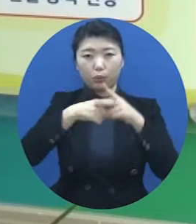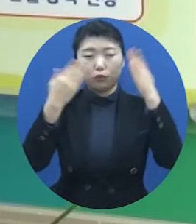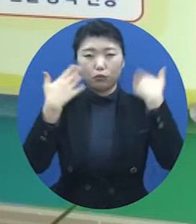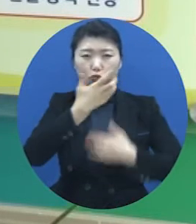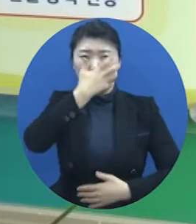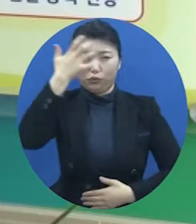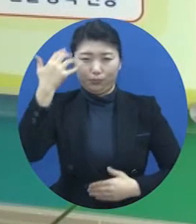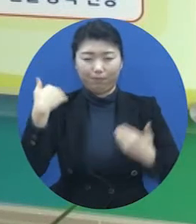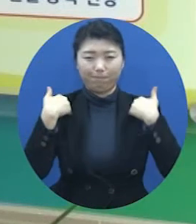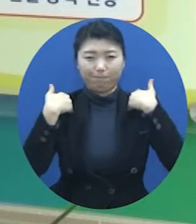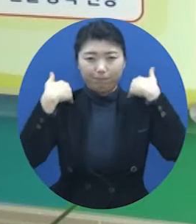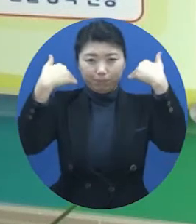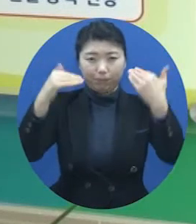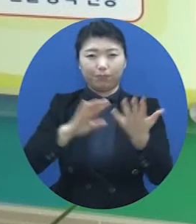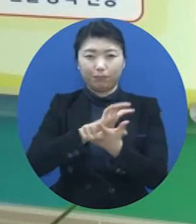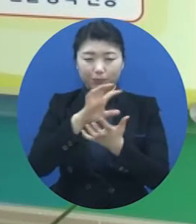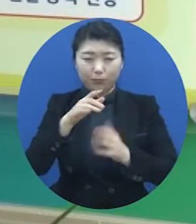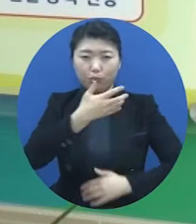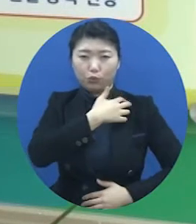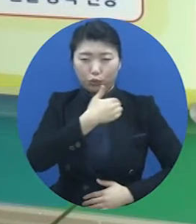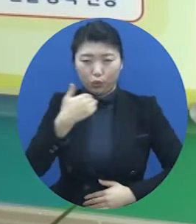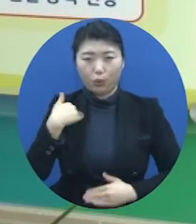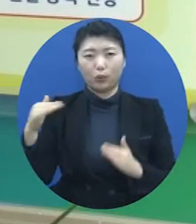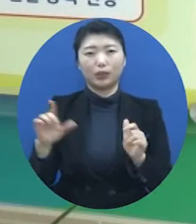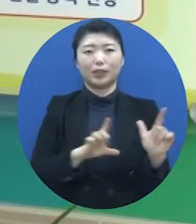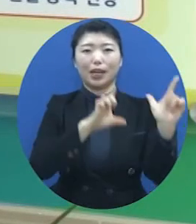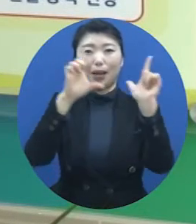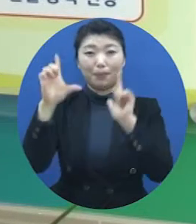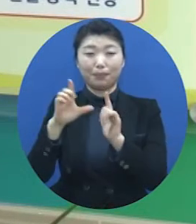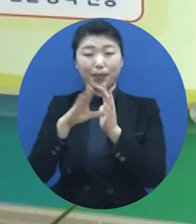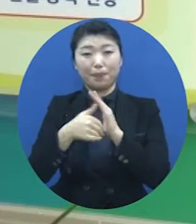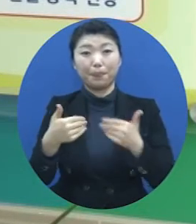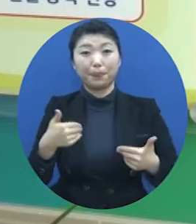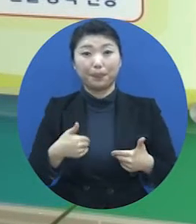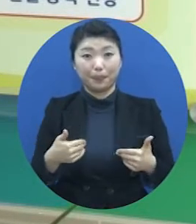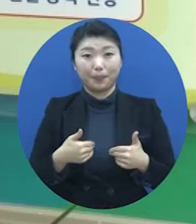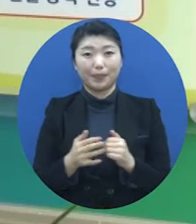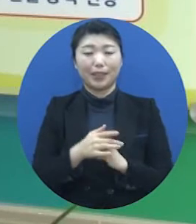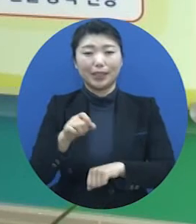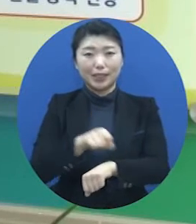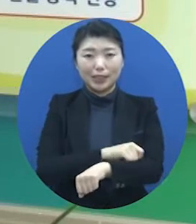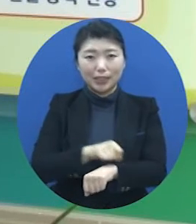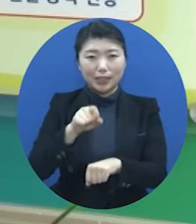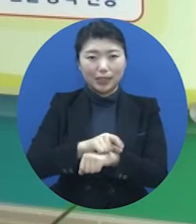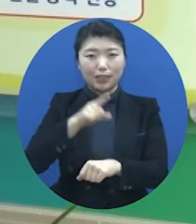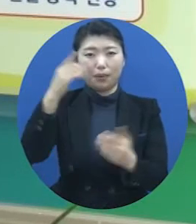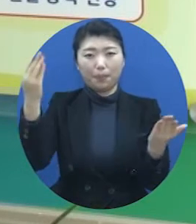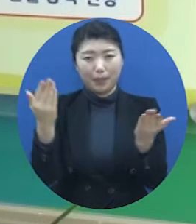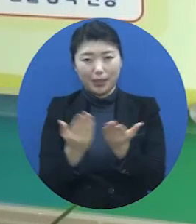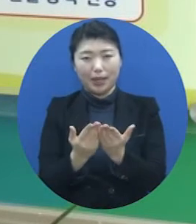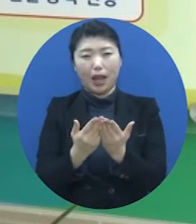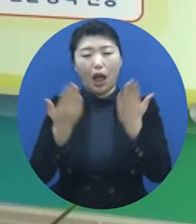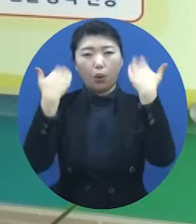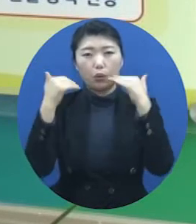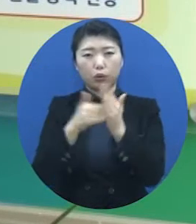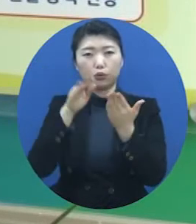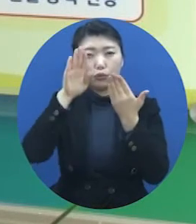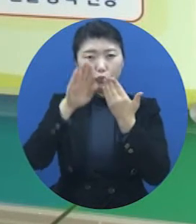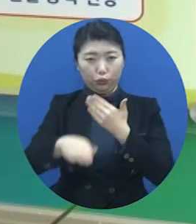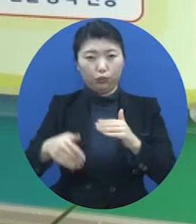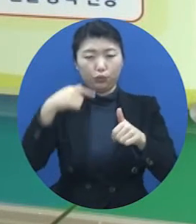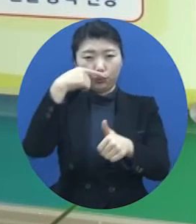꿈을 키우고 조화롭고 풍요로운 삶을 살아가는 데 필요한 특기적성 교육, 방과 후